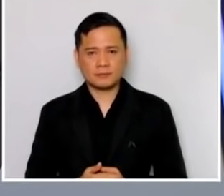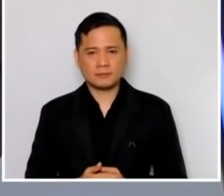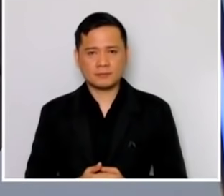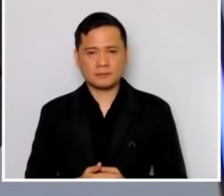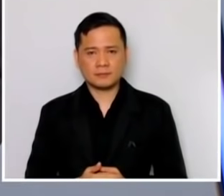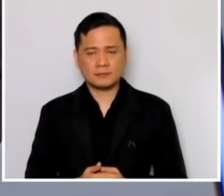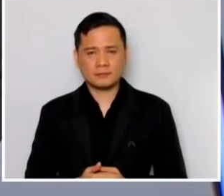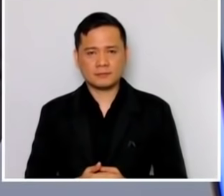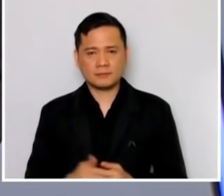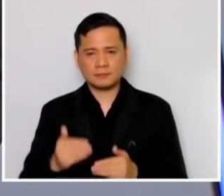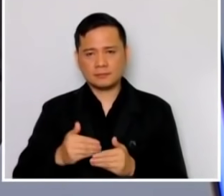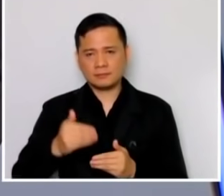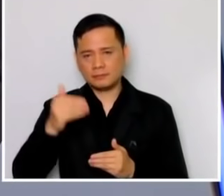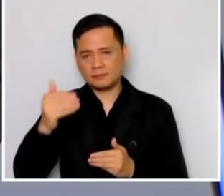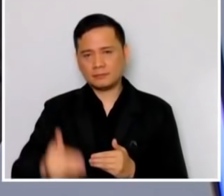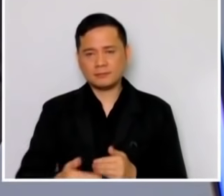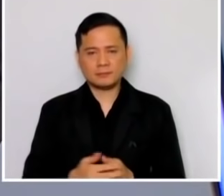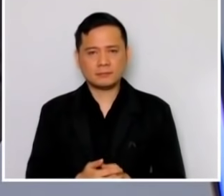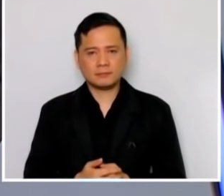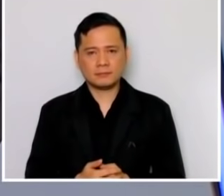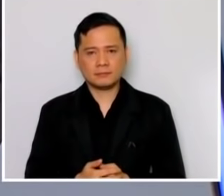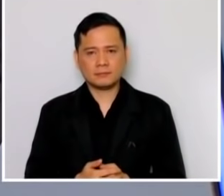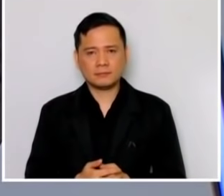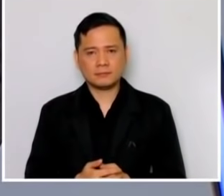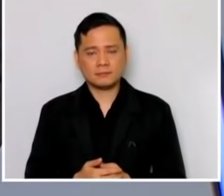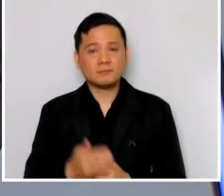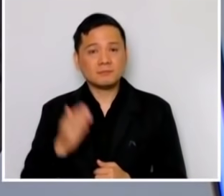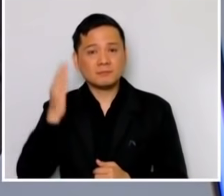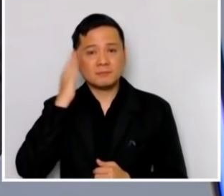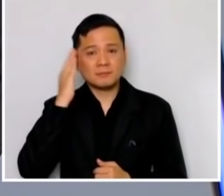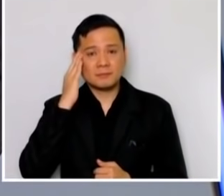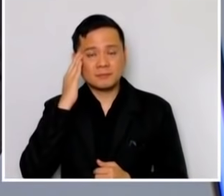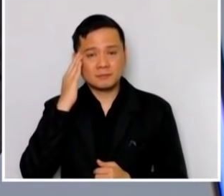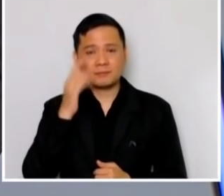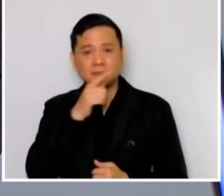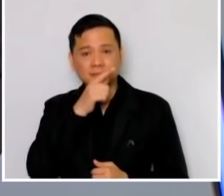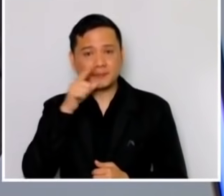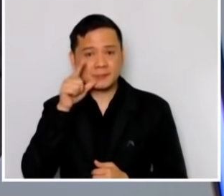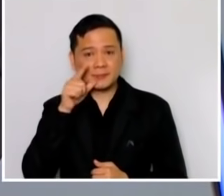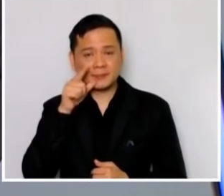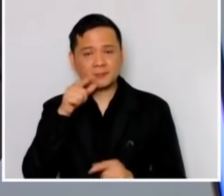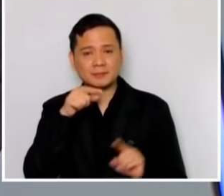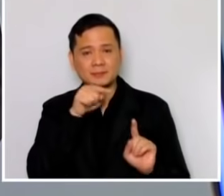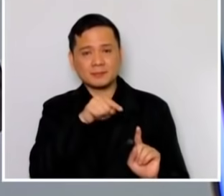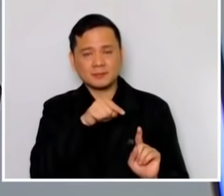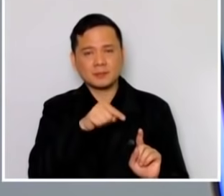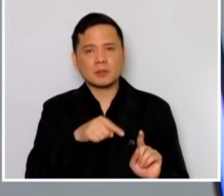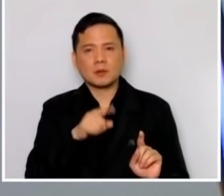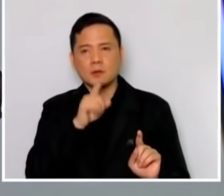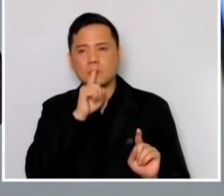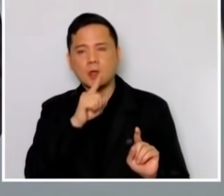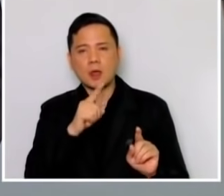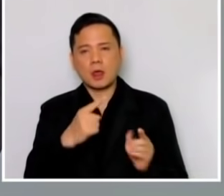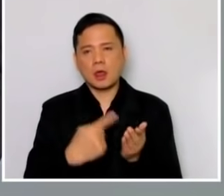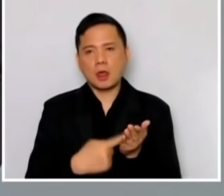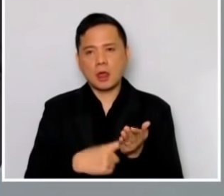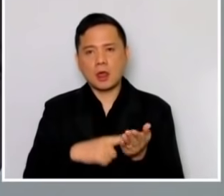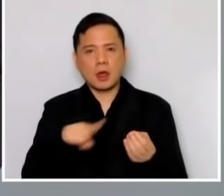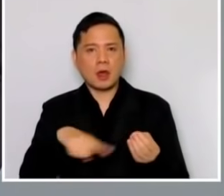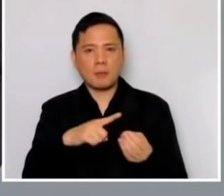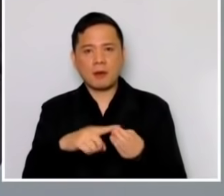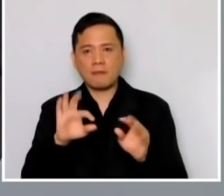Nanindigan naman laban sa political dynasty si Vice President Lenny Robredo sa kanyang pagbisita sa Baguio